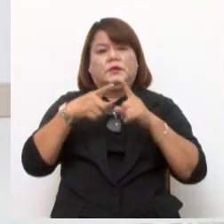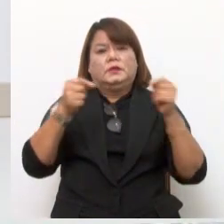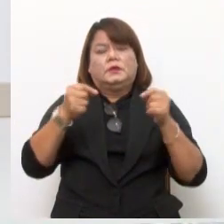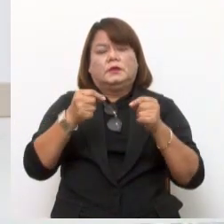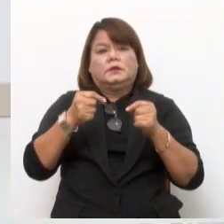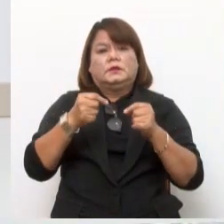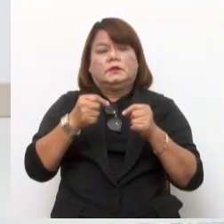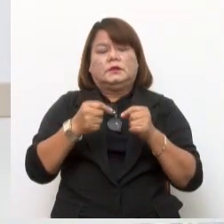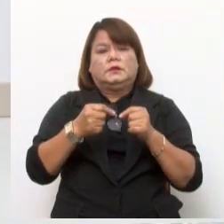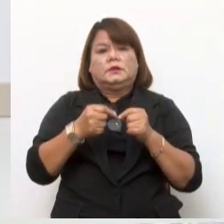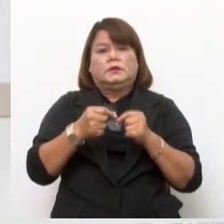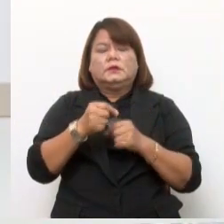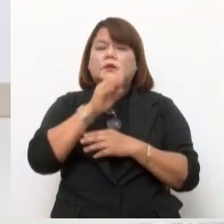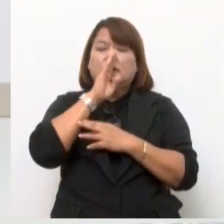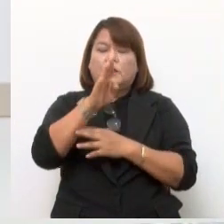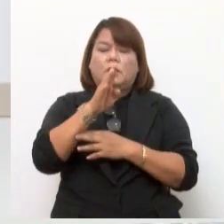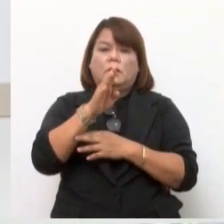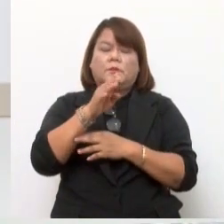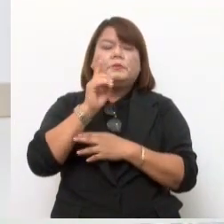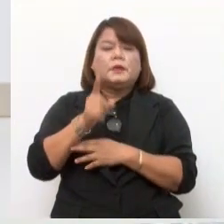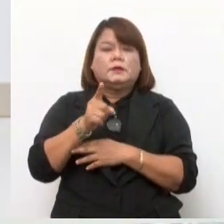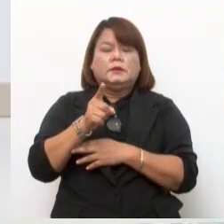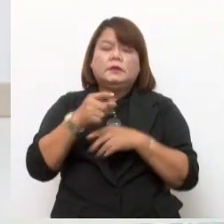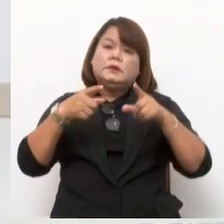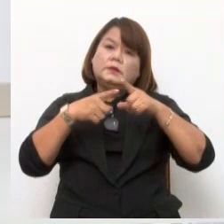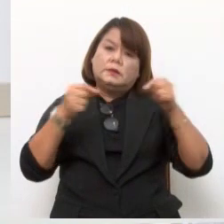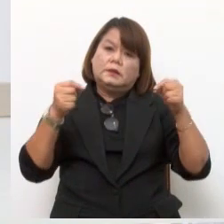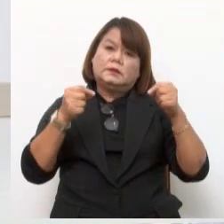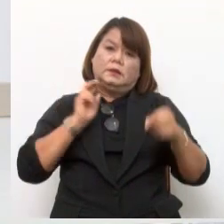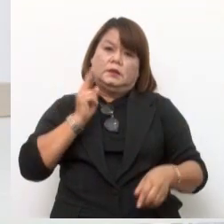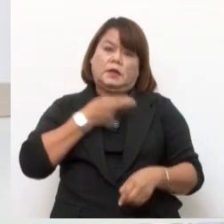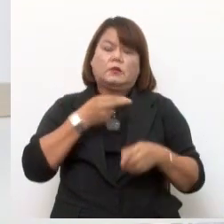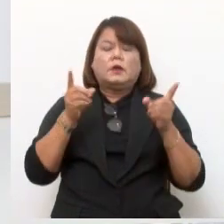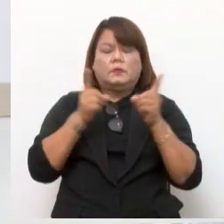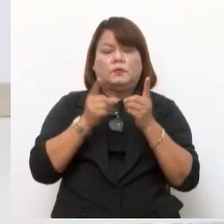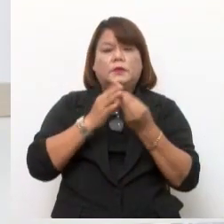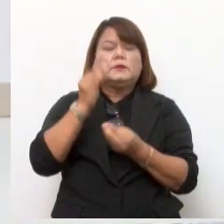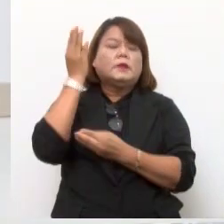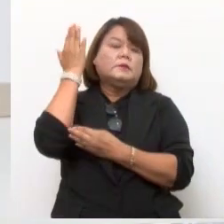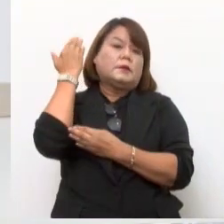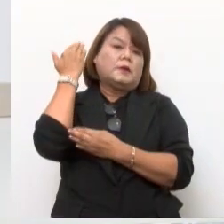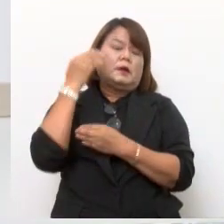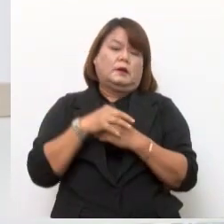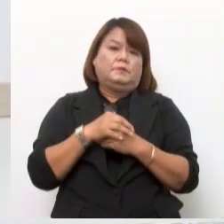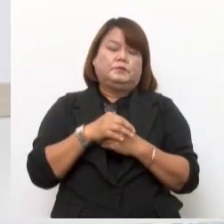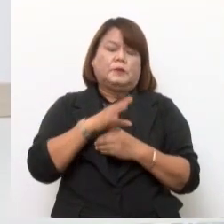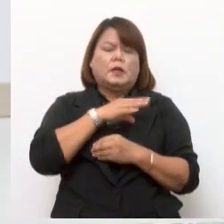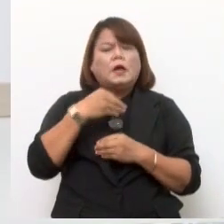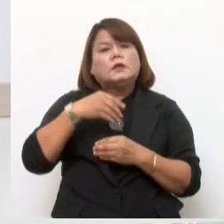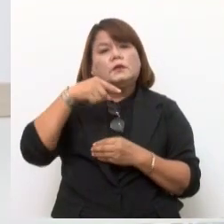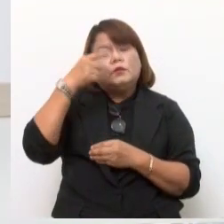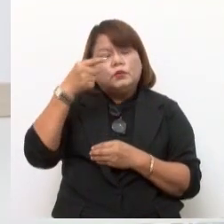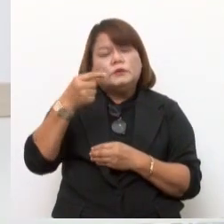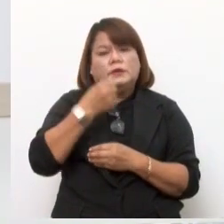จะมานำเรียนนะครับเป็นประเด็นที่เราได้พบในสัปดาห์ที่ผ่านมาแล้วก็อาจจะพูดในสิ่ง